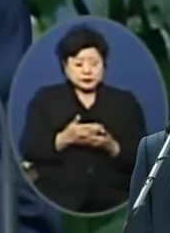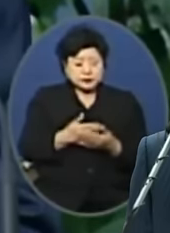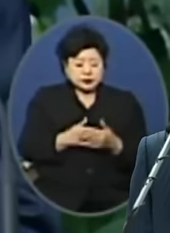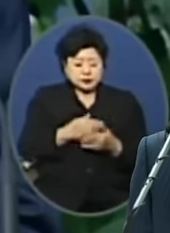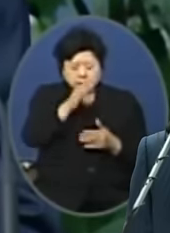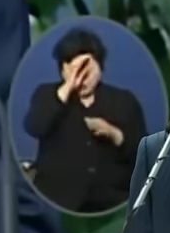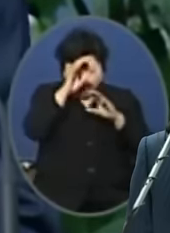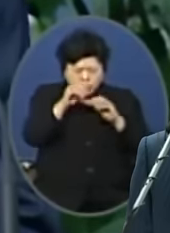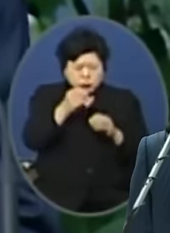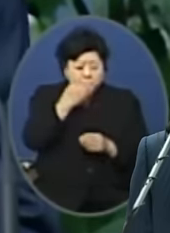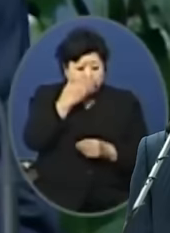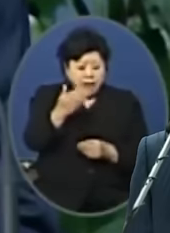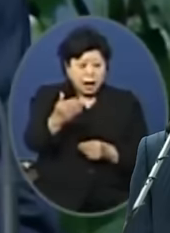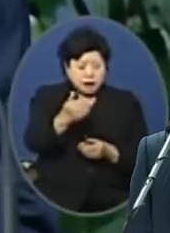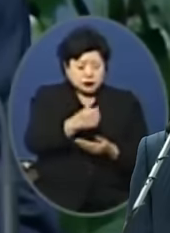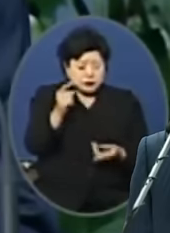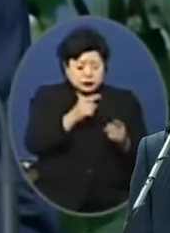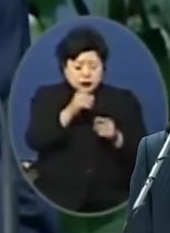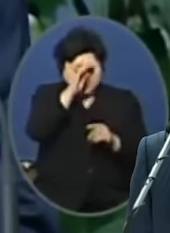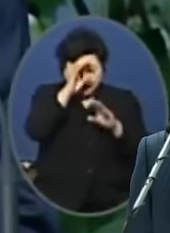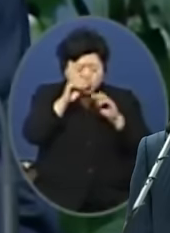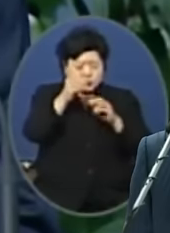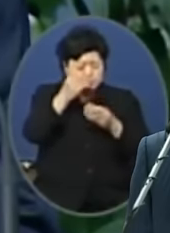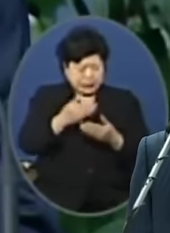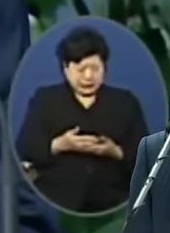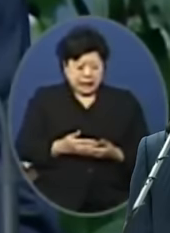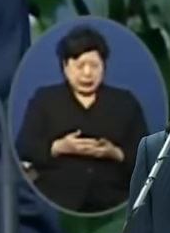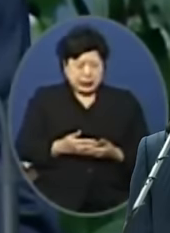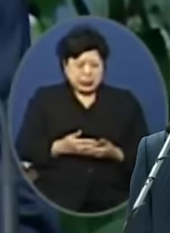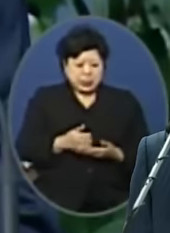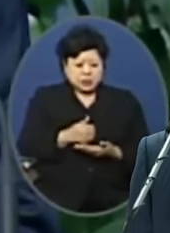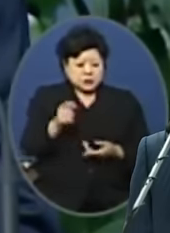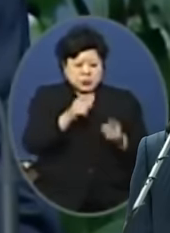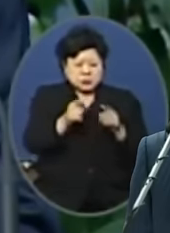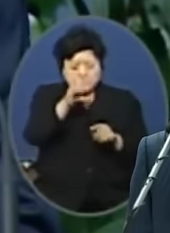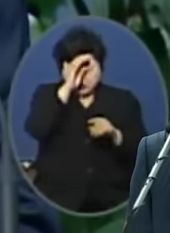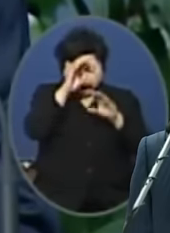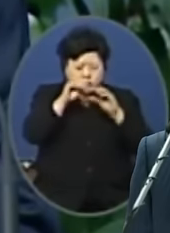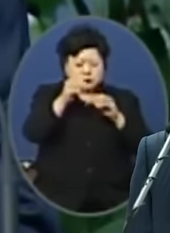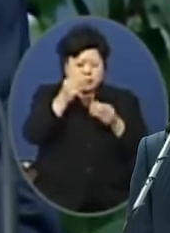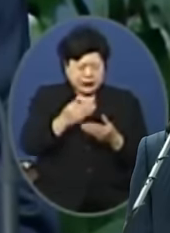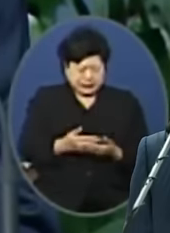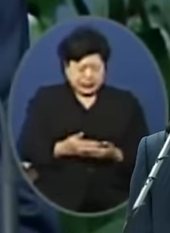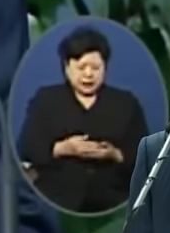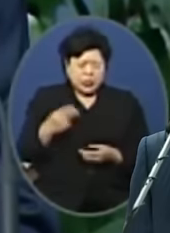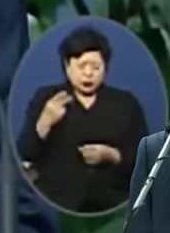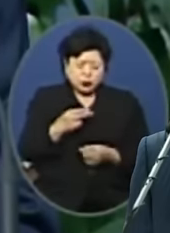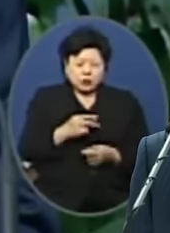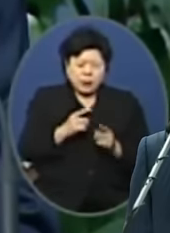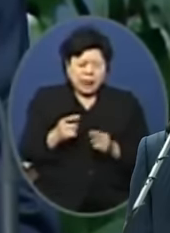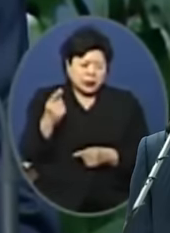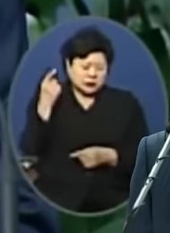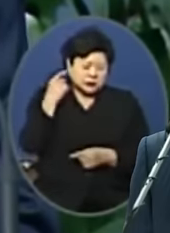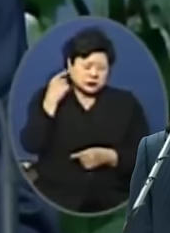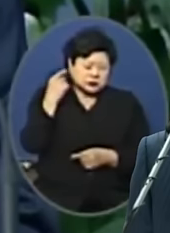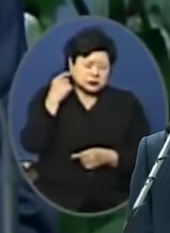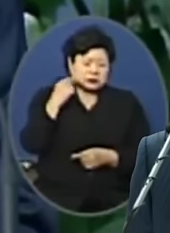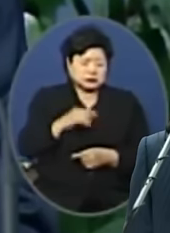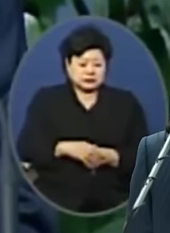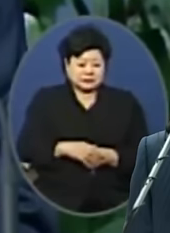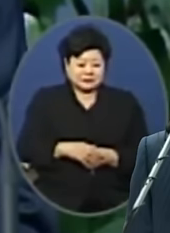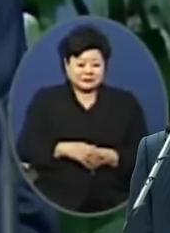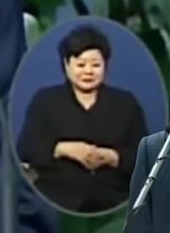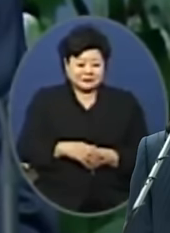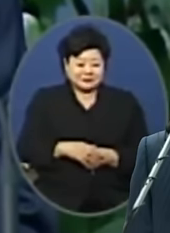심장을 고친다. 제가 채찍에 맞음으로 너희는 나음을 입었다. 제가 채찍에 맞음으로 너희가 나음을 입었다.